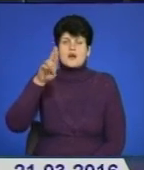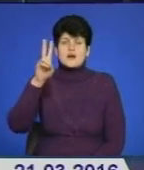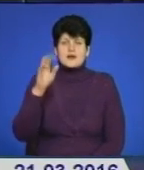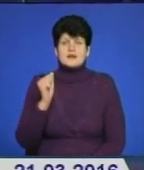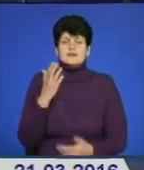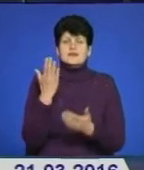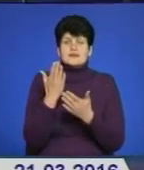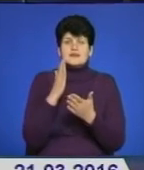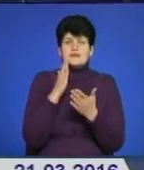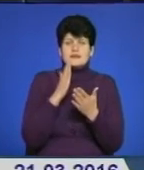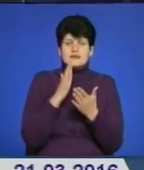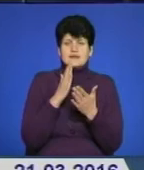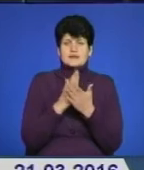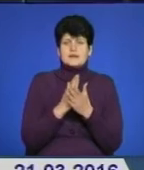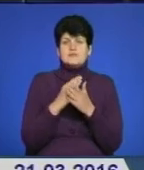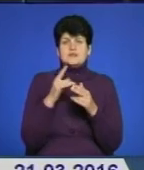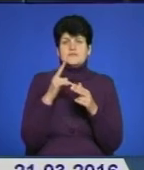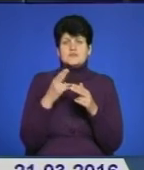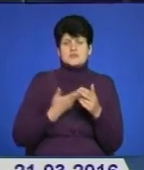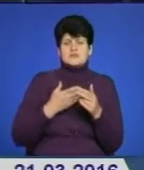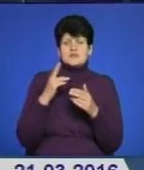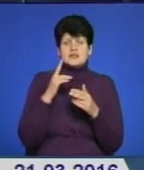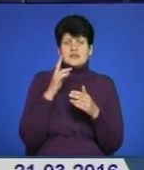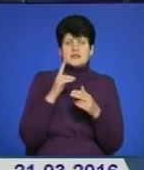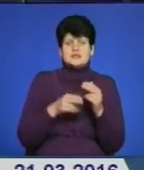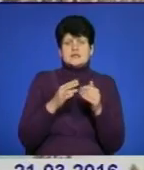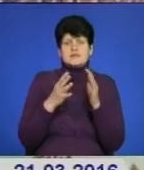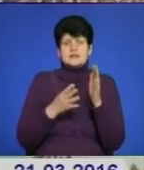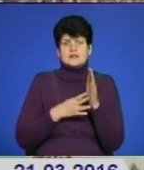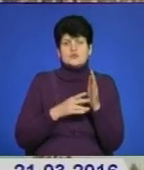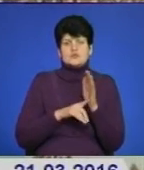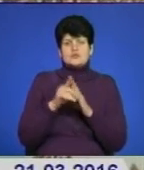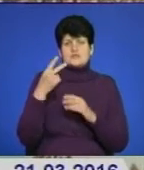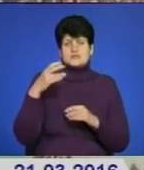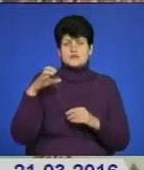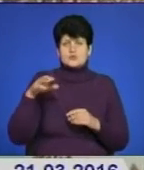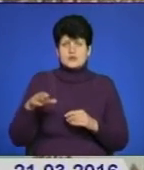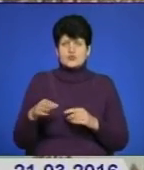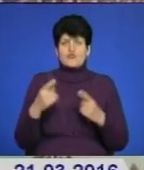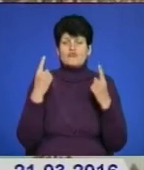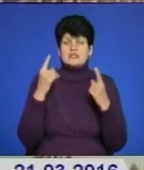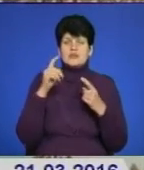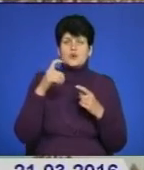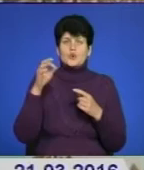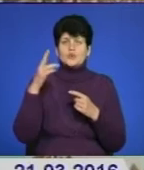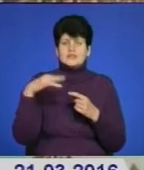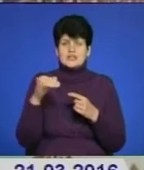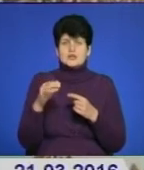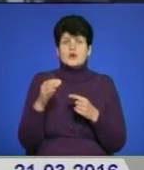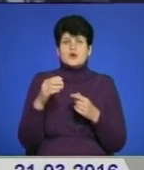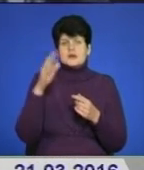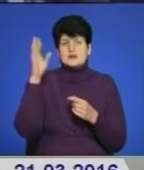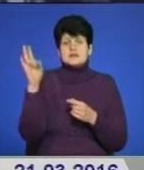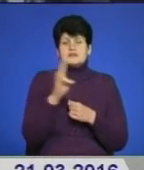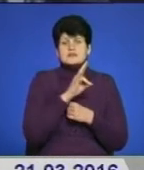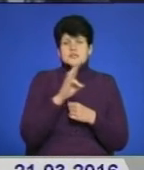українських новелістів кінця 19-го, початку 20-го століття. У Великому Ходачкові отець Тимотей з родиною